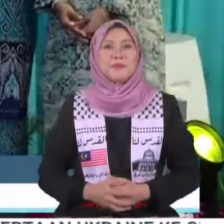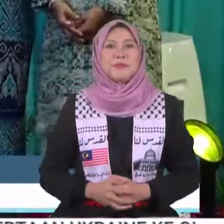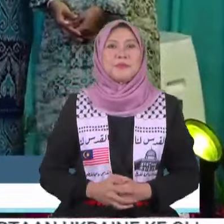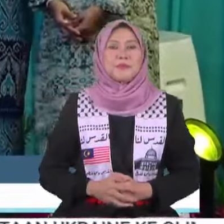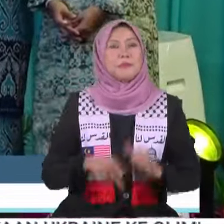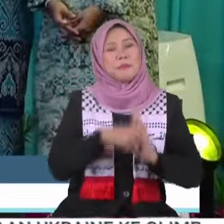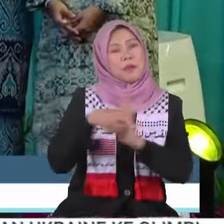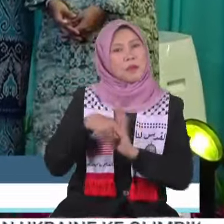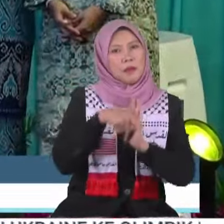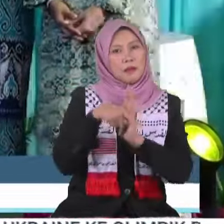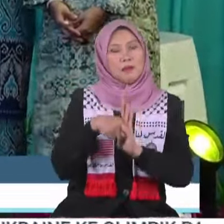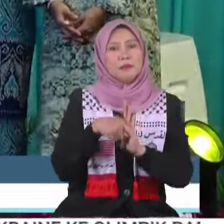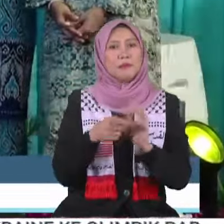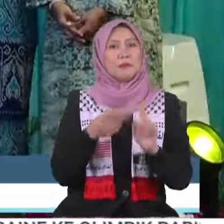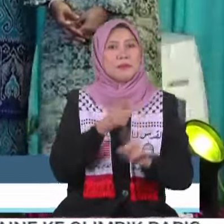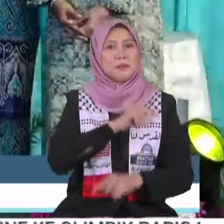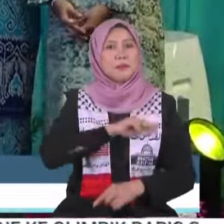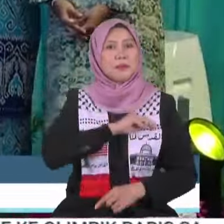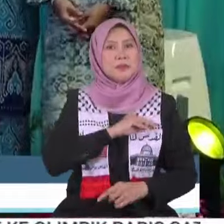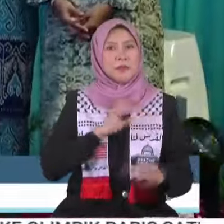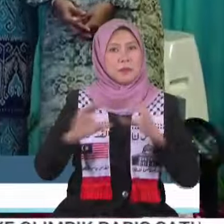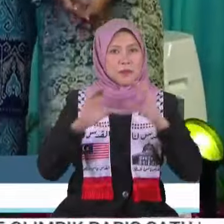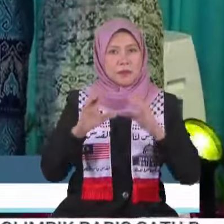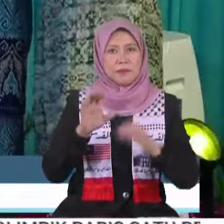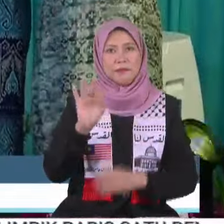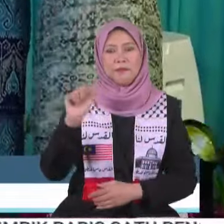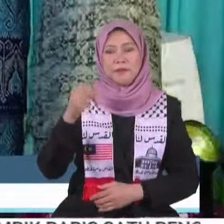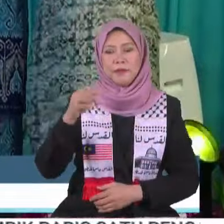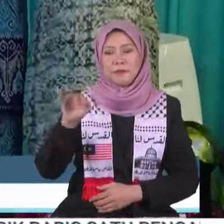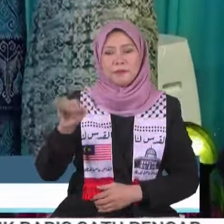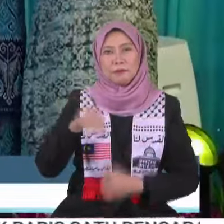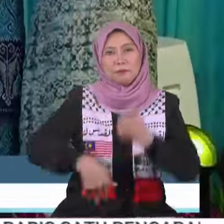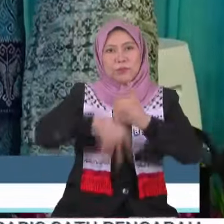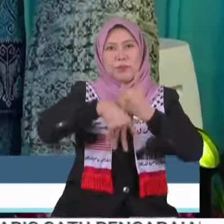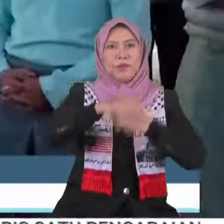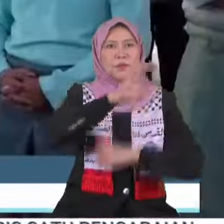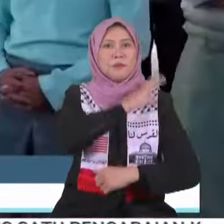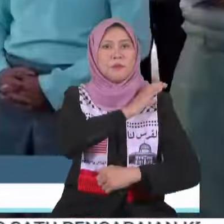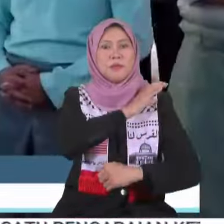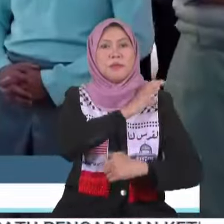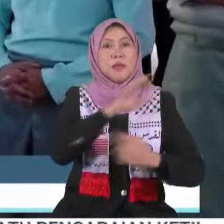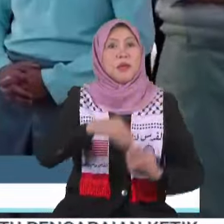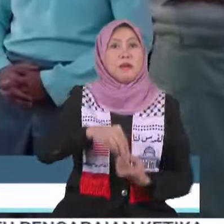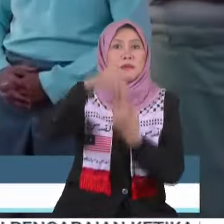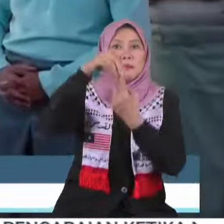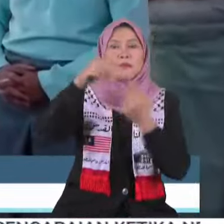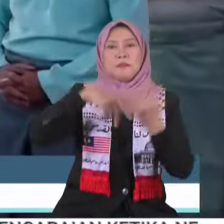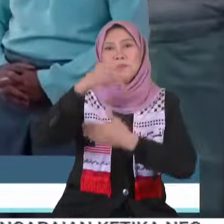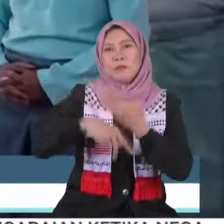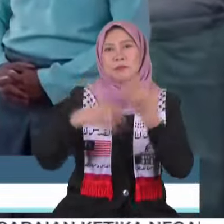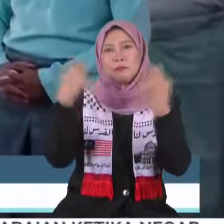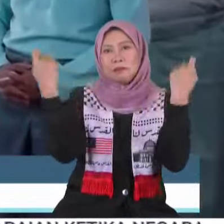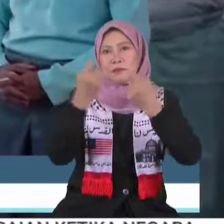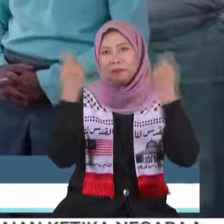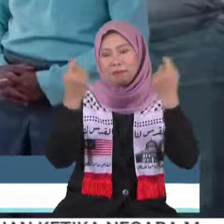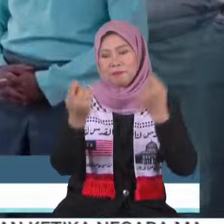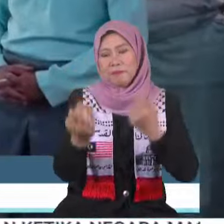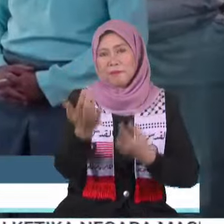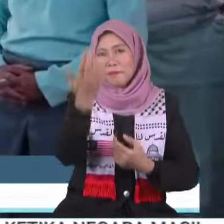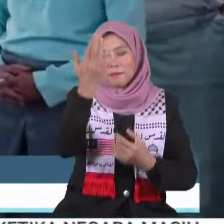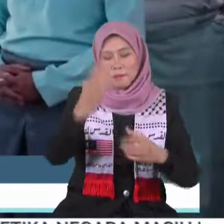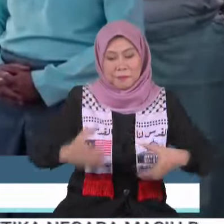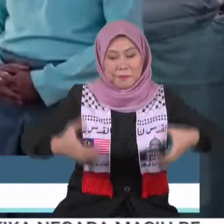Pameran khas ini dirasmikan oleh Menteri Komunikasi Fahmi Fadil merangkap Menteri Pengerusi Jawatan Kuasa Khas acara-acara sempena istiadat pertabalan